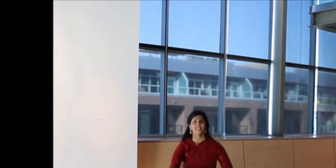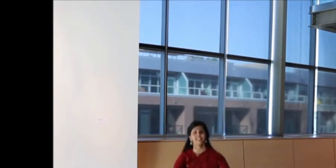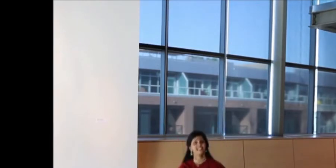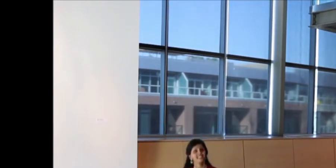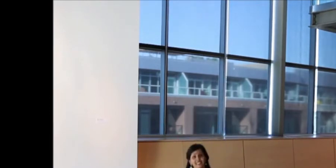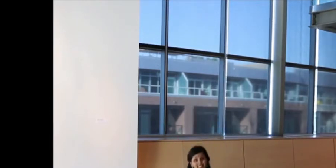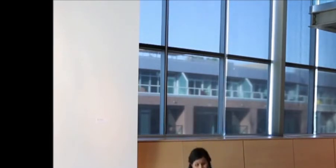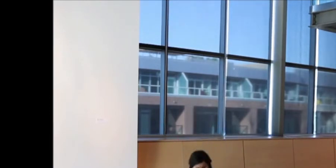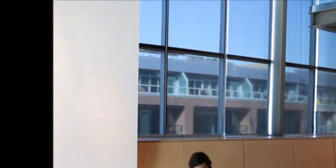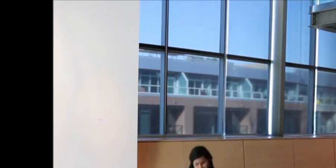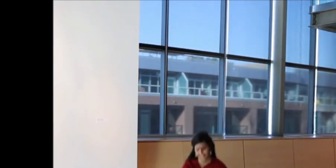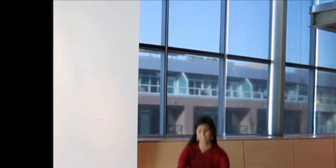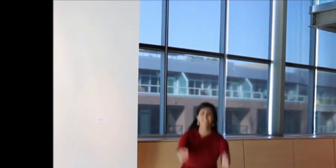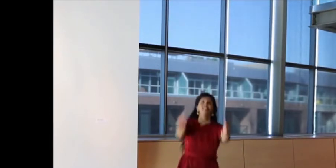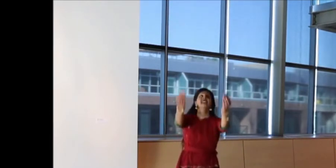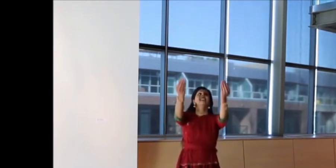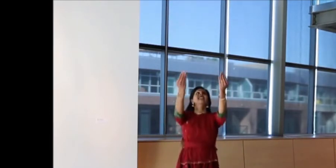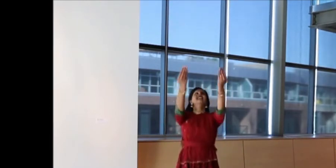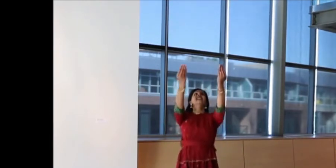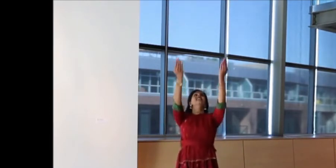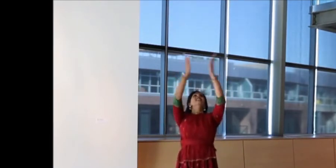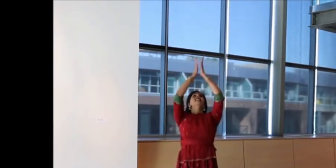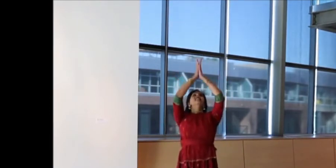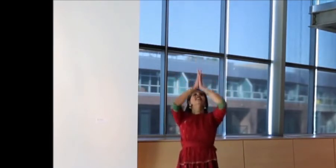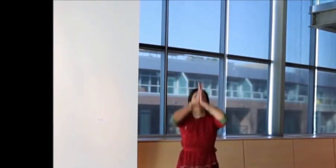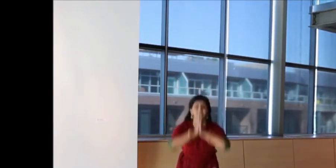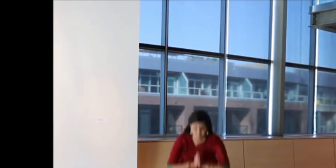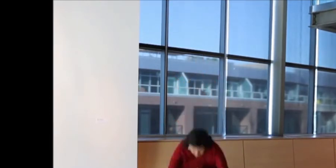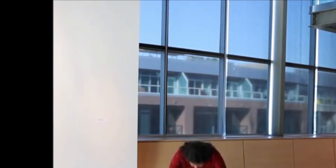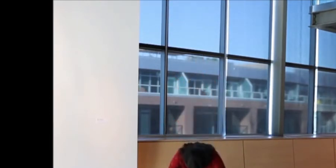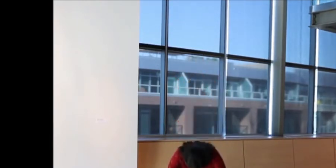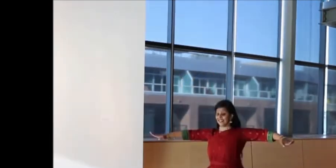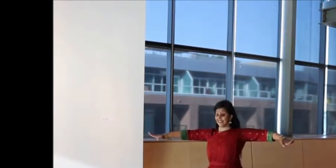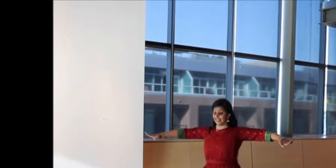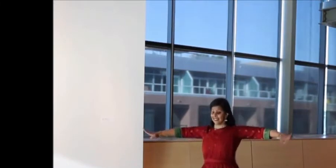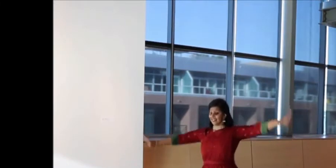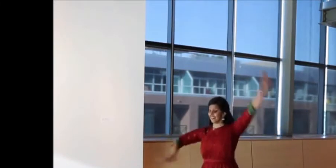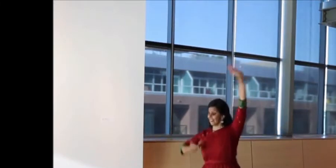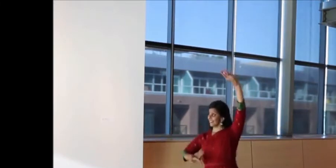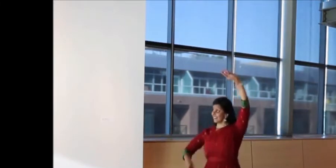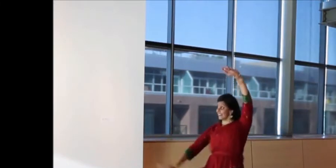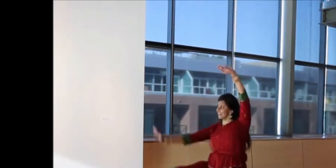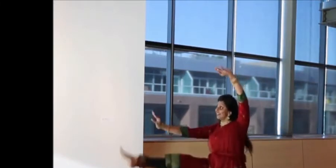குமரன் அறுபடை அருமுகன் வரதன் வரதன் வரதன்